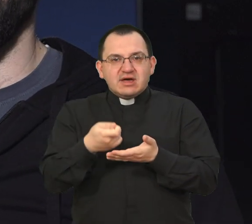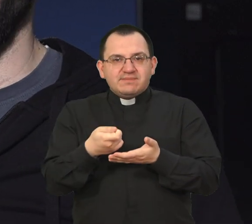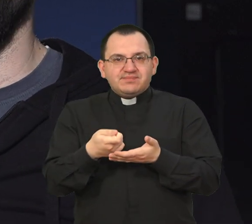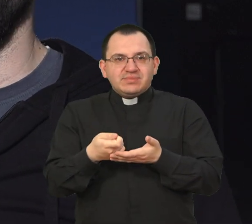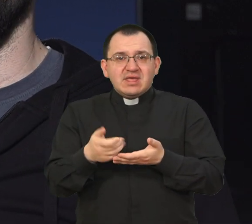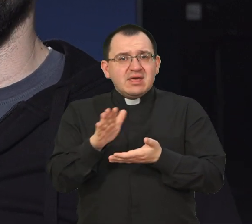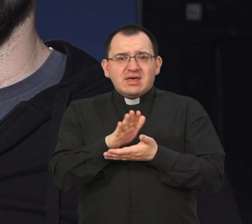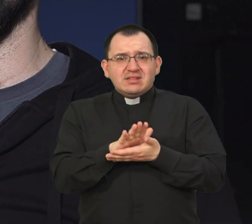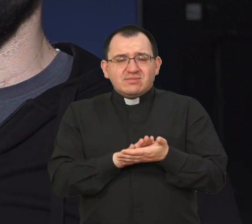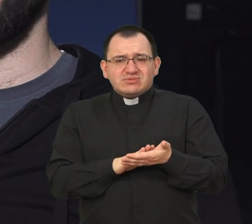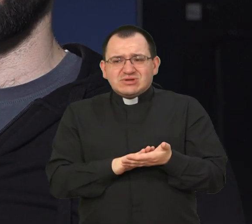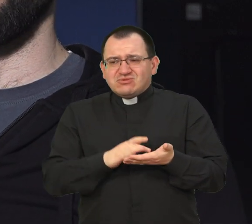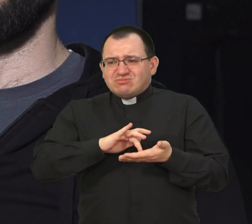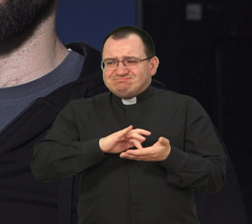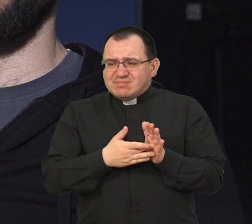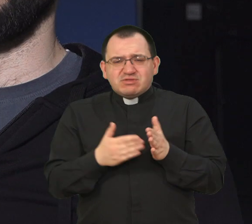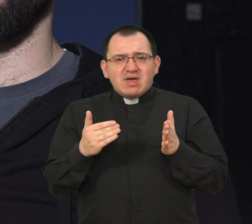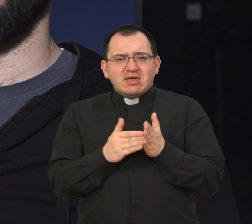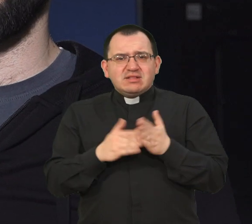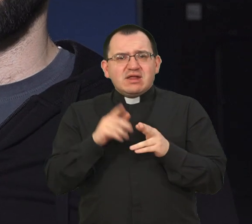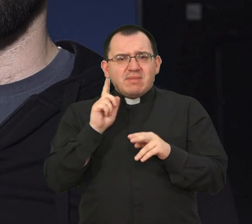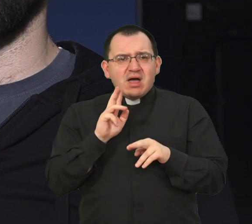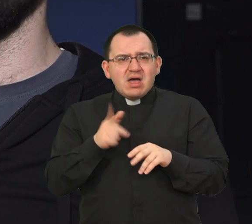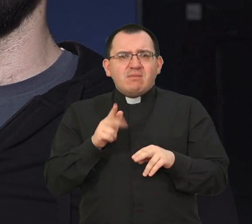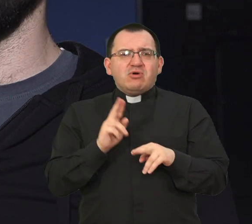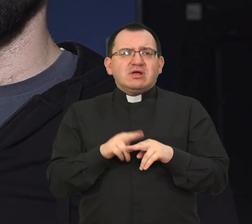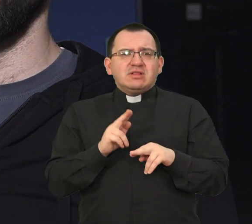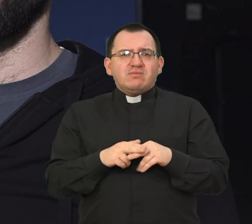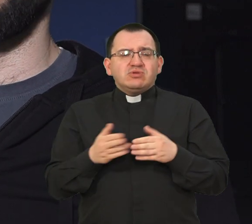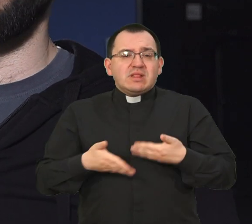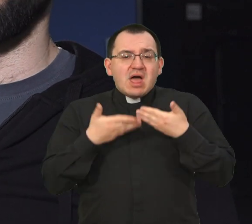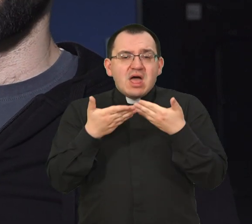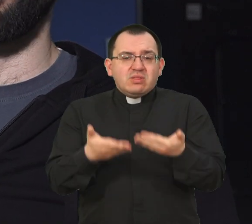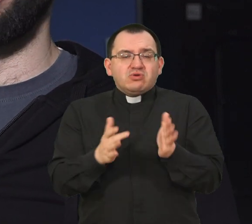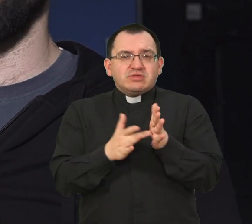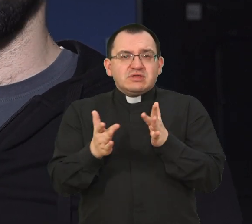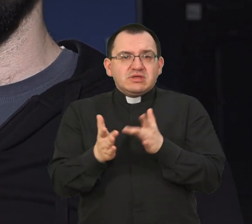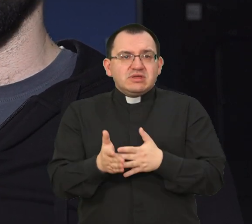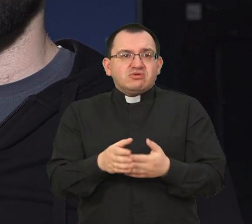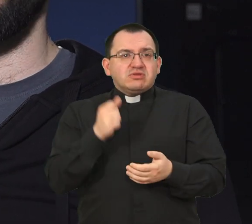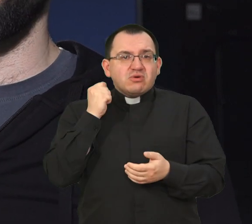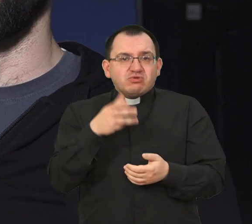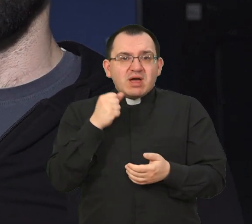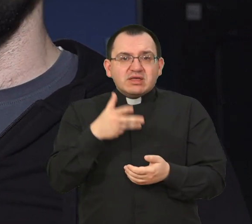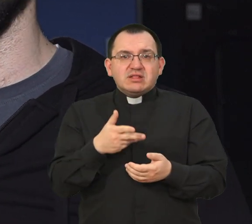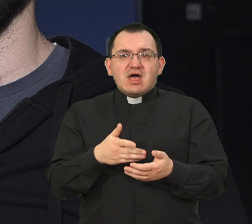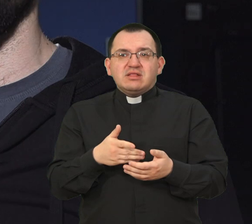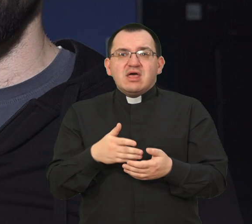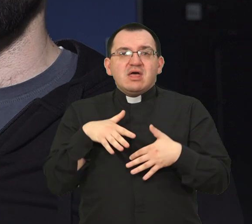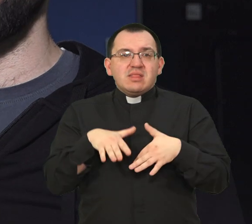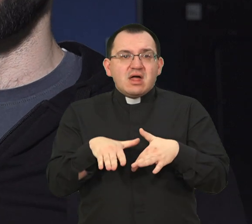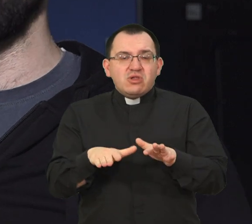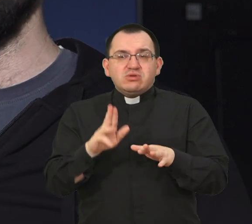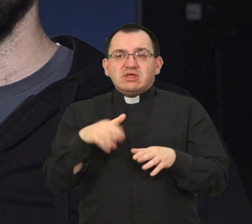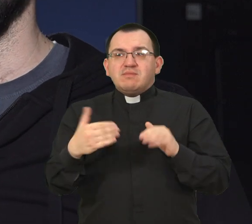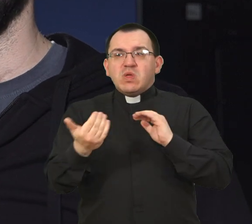početku rekao, da je mora ostvarivati viziju koju zajednica ima. Znači da donosi Krista u svakodnevicu, da ljudi razvijaju odnos sa